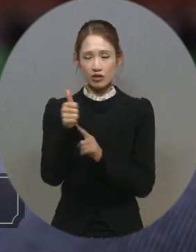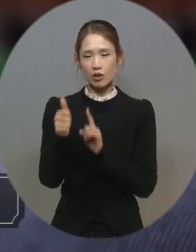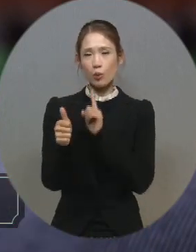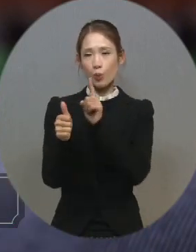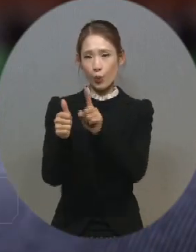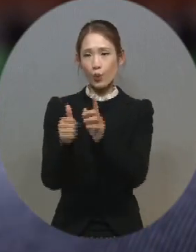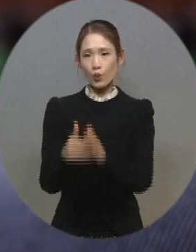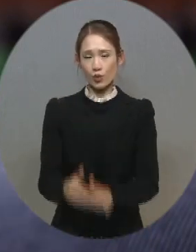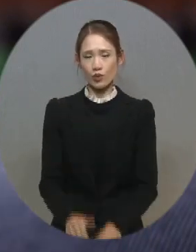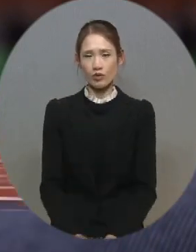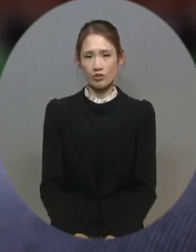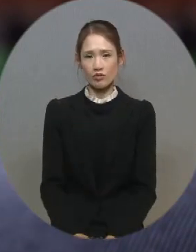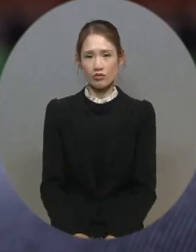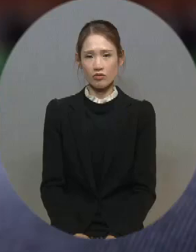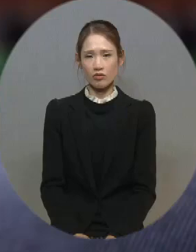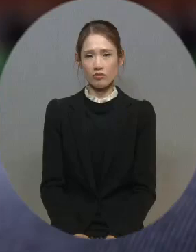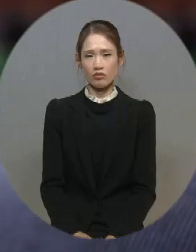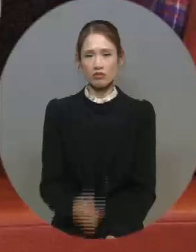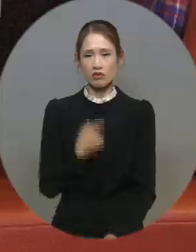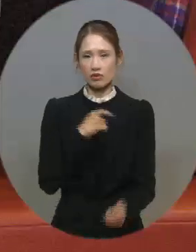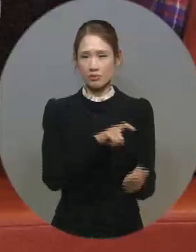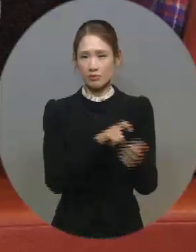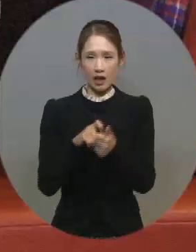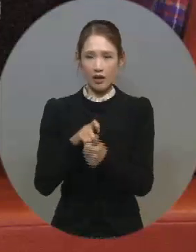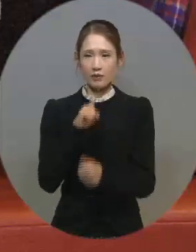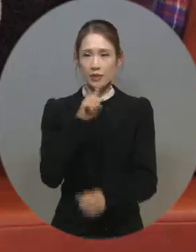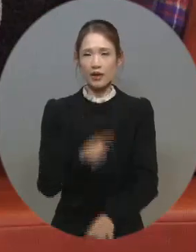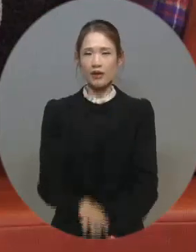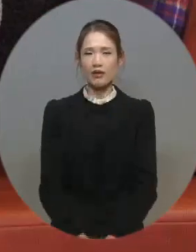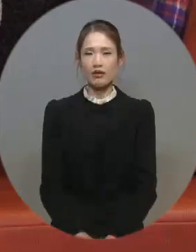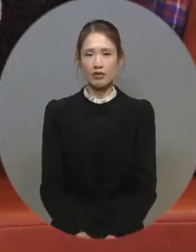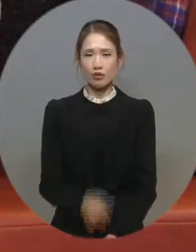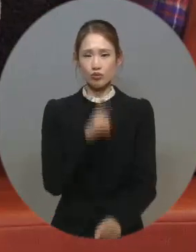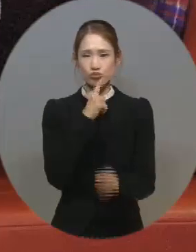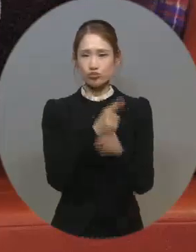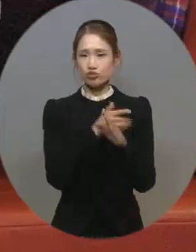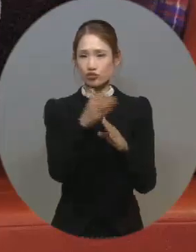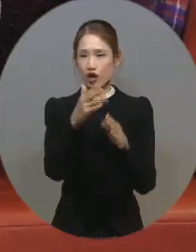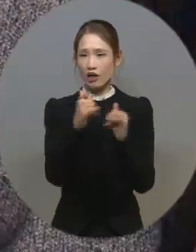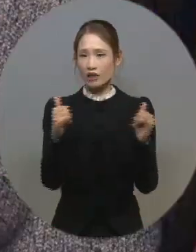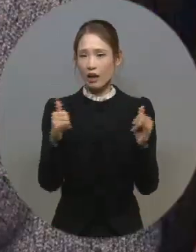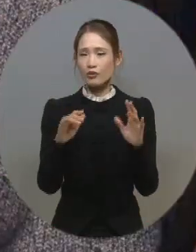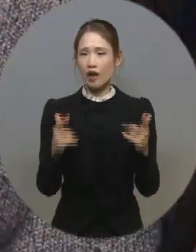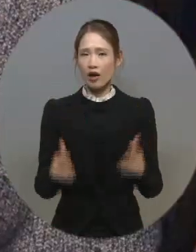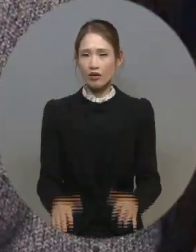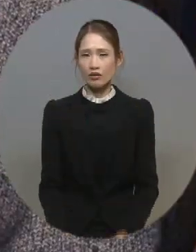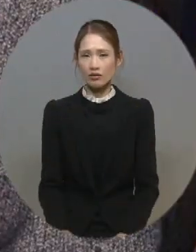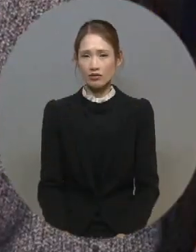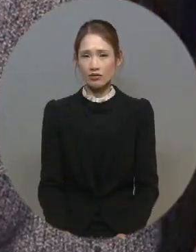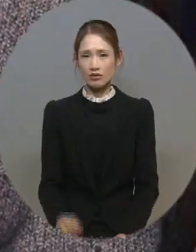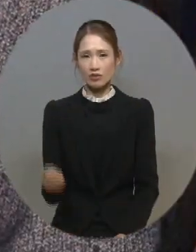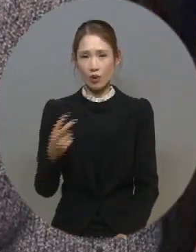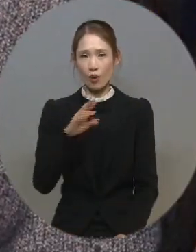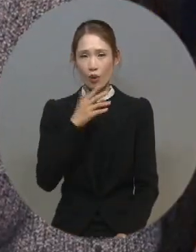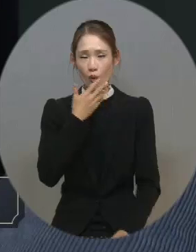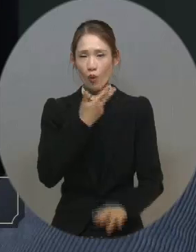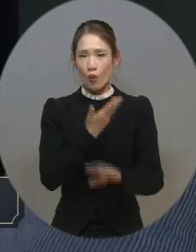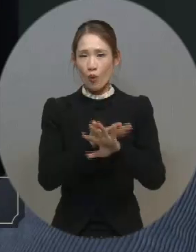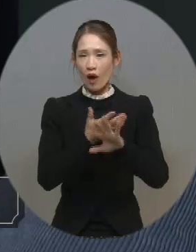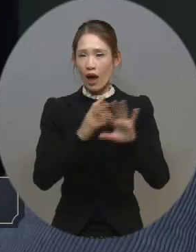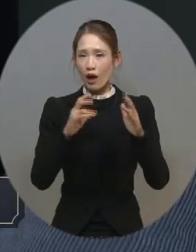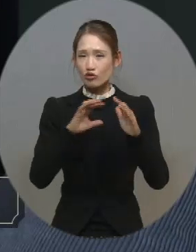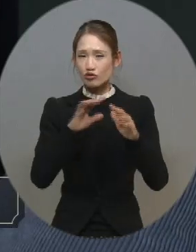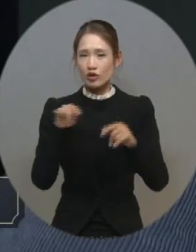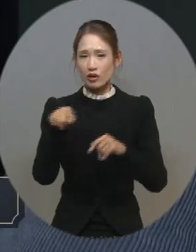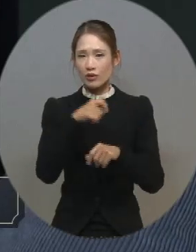보고했겠죠. 그게 잡아들이라 그랬겠죠. 아니 북한 사람도 아니잖아요, 목사님. 아니죠. 예. 그래도 외국에서 한 얘기인데 그러니까.